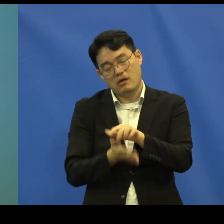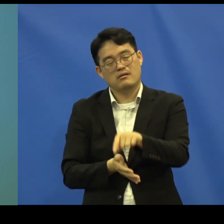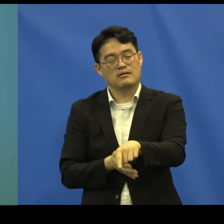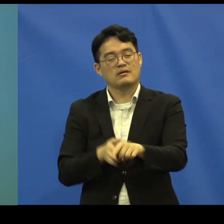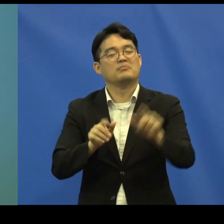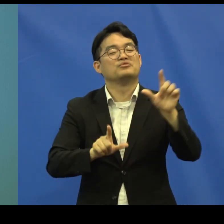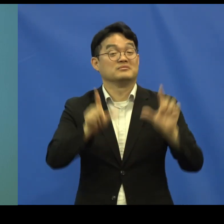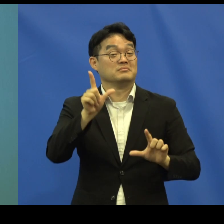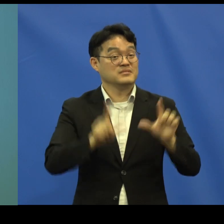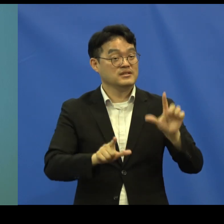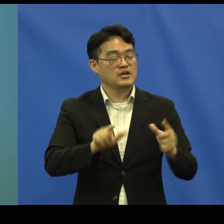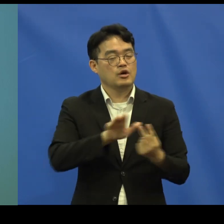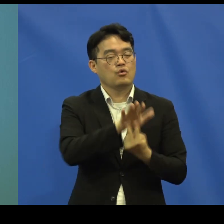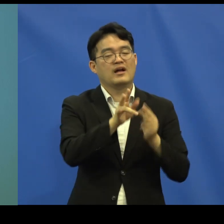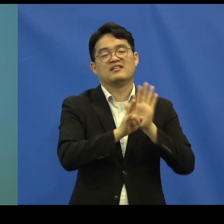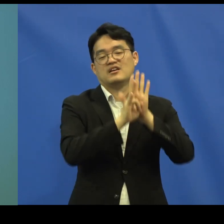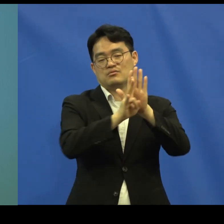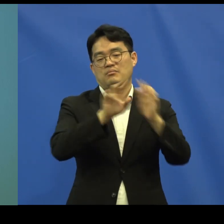됩니다.